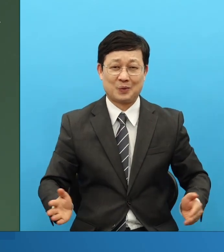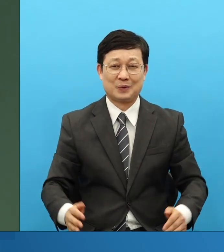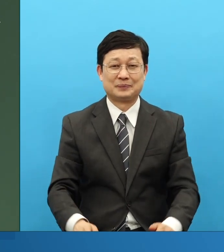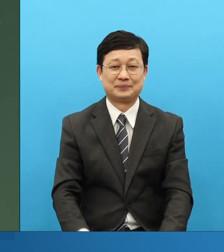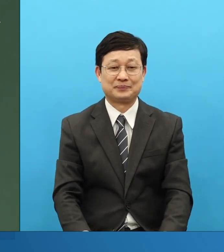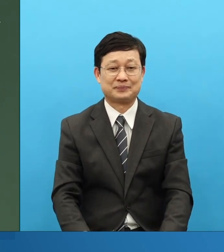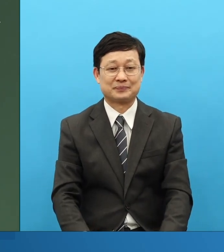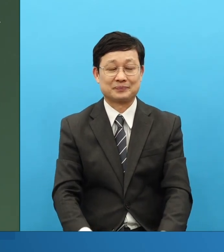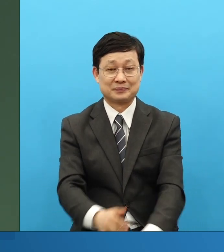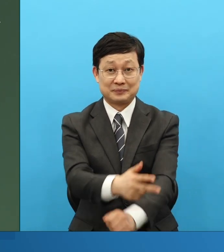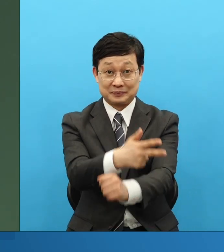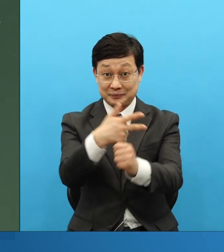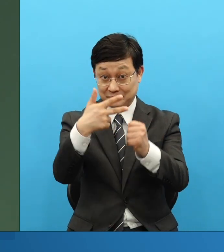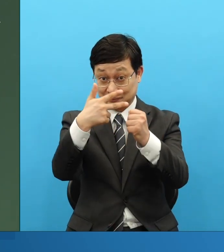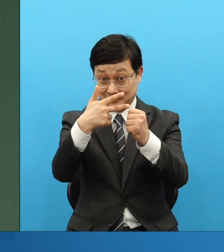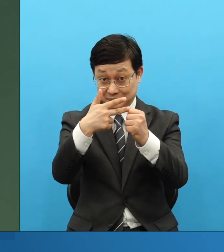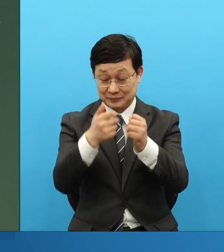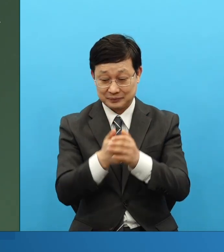실패하는 사람들은